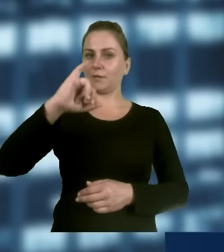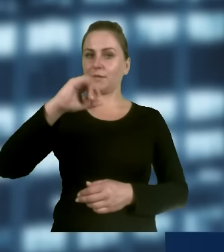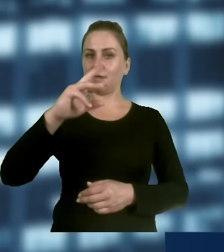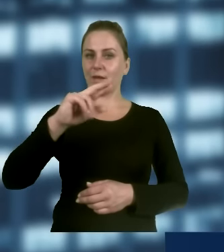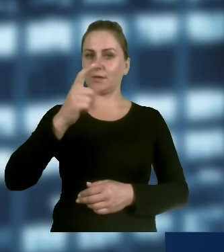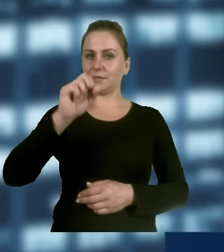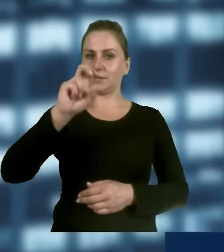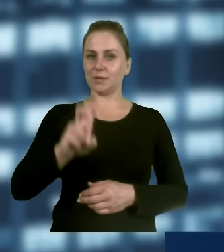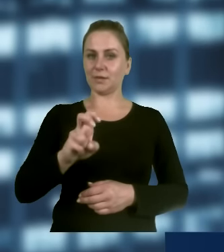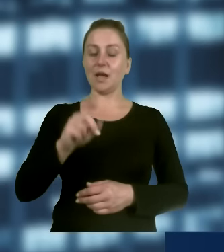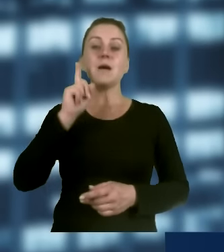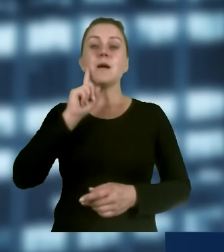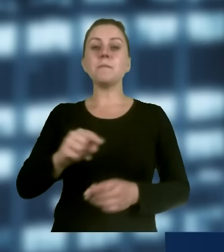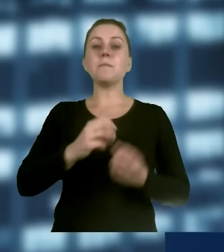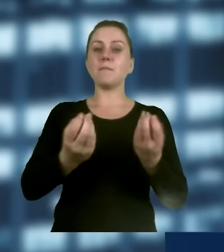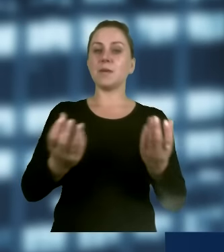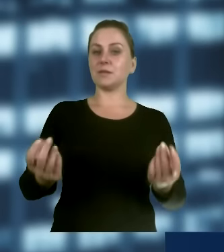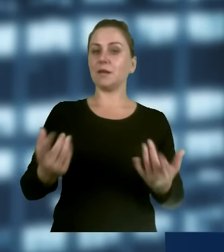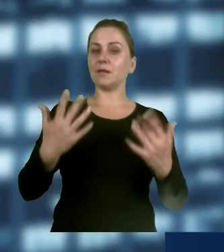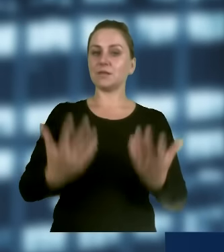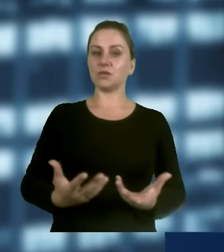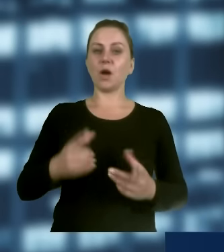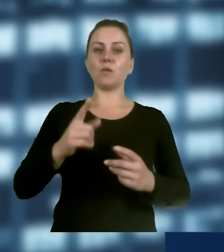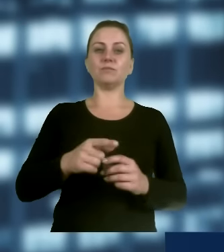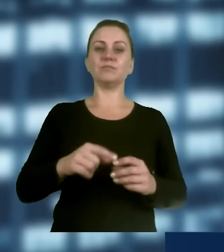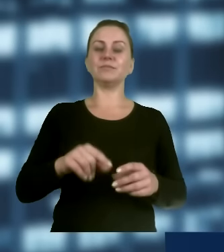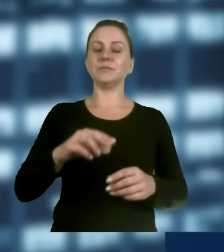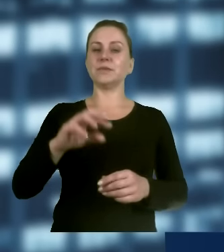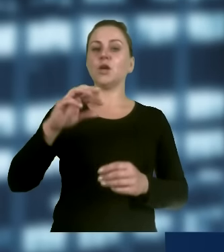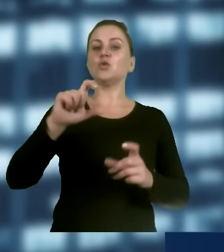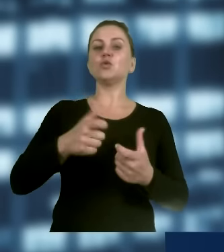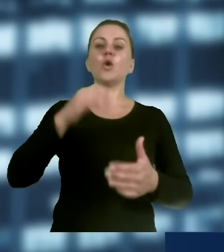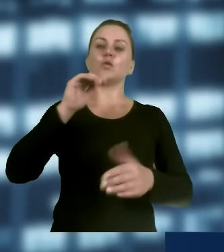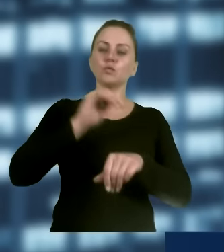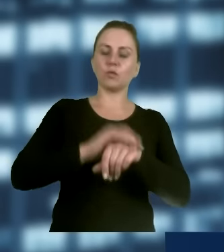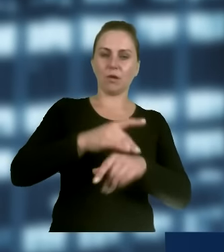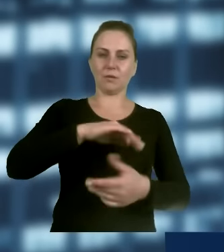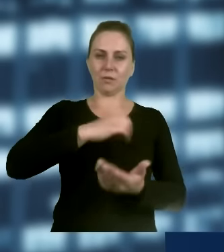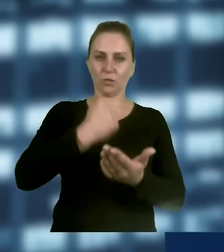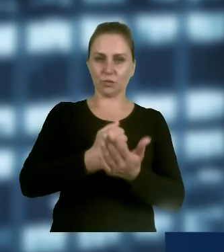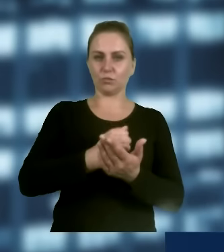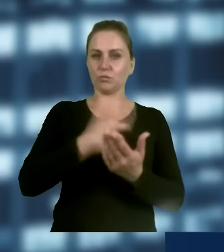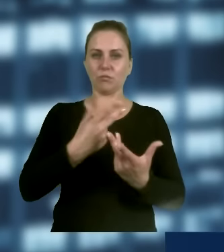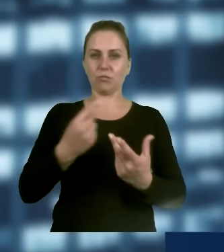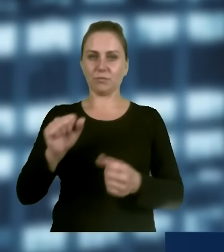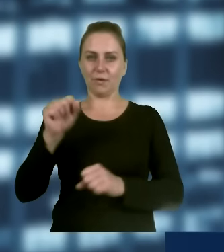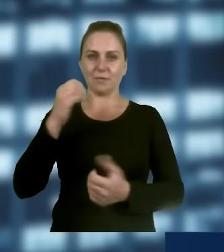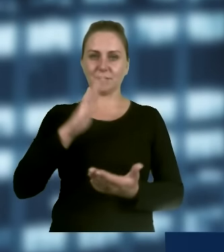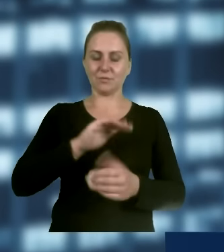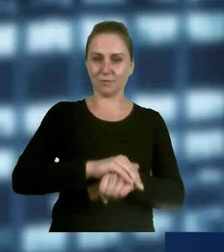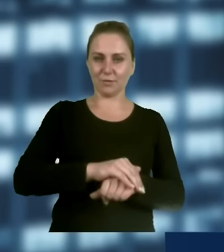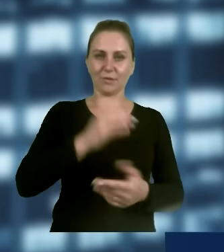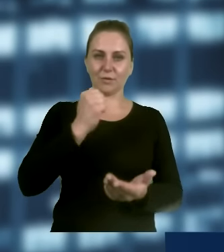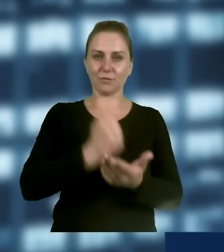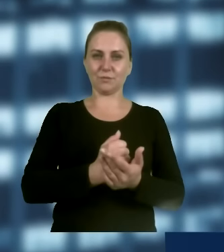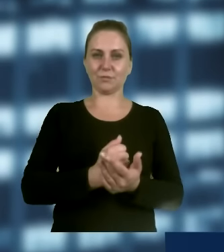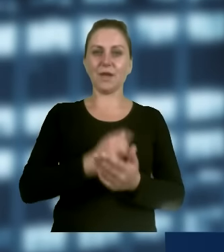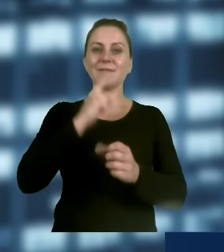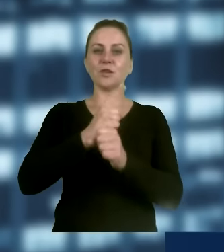by chciał, żeby zamiast Trybunału Konstytucyjnego o tym, co jest zgodne z konstytucją, a co nie jest zgodne z konstytucją, decydował